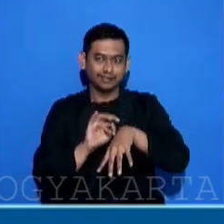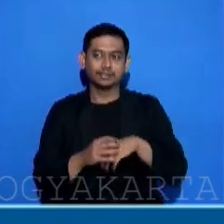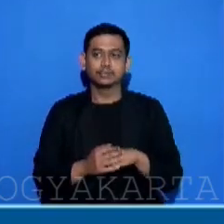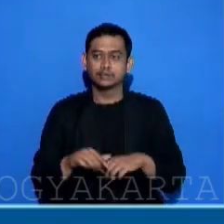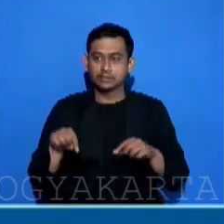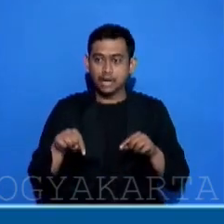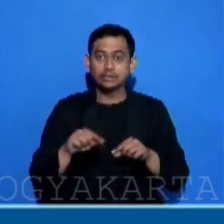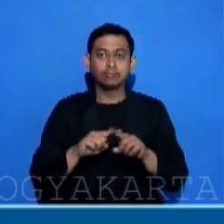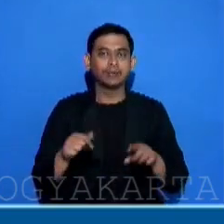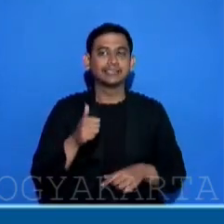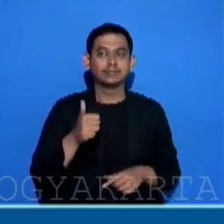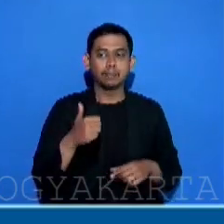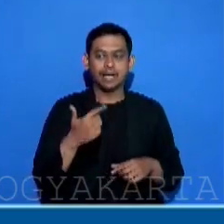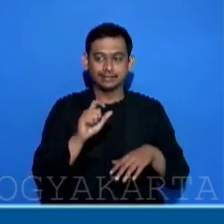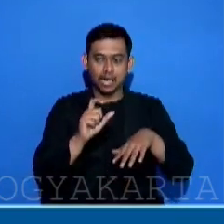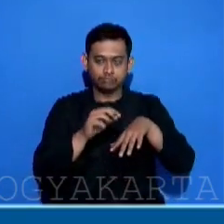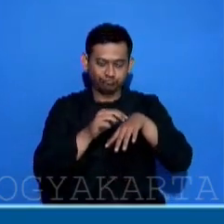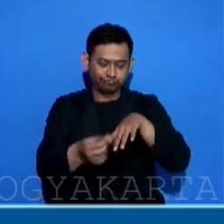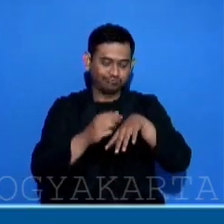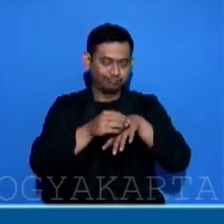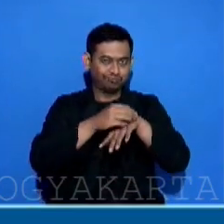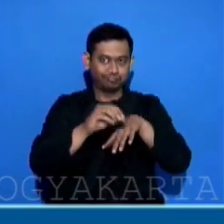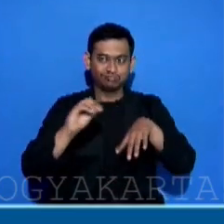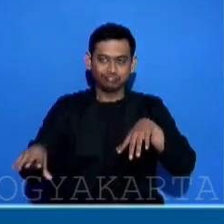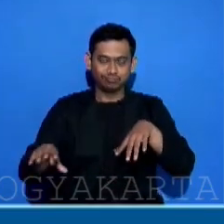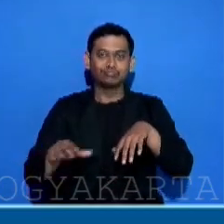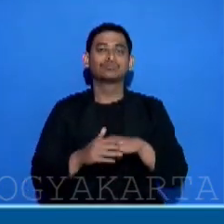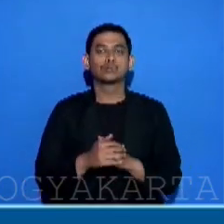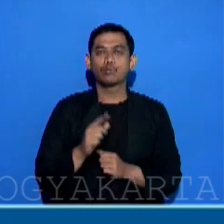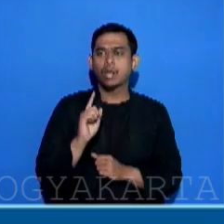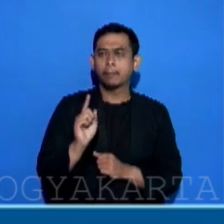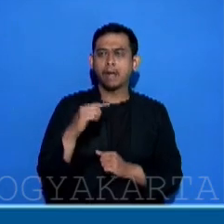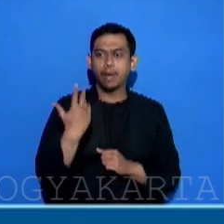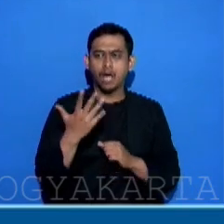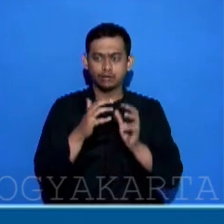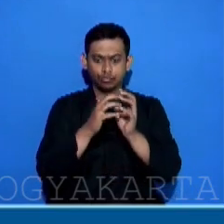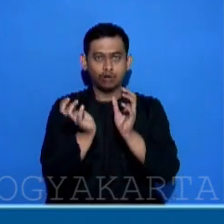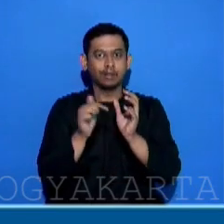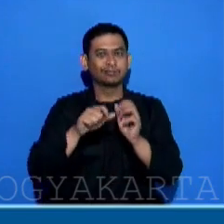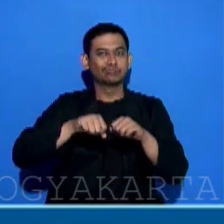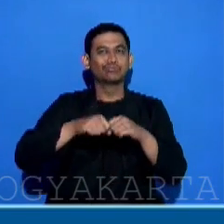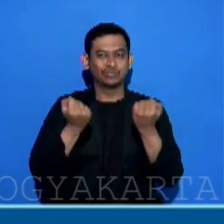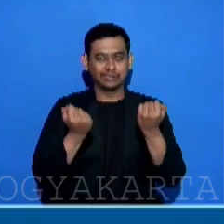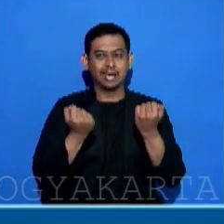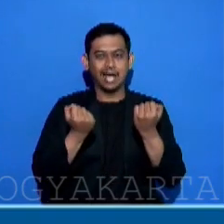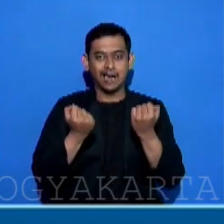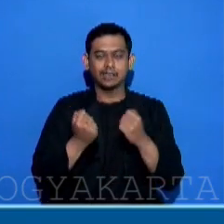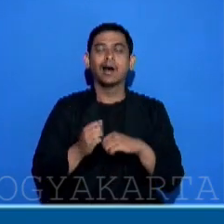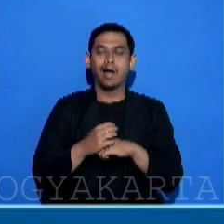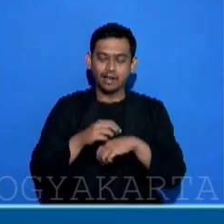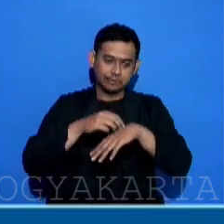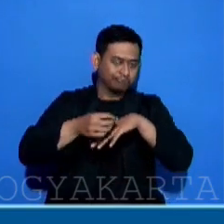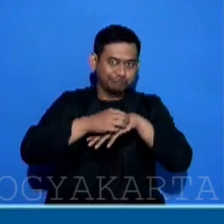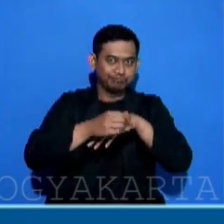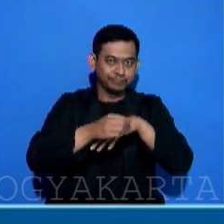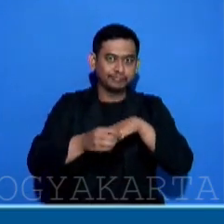awekani Kani metani mboko setunggal menawi wonten taneman kembangkol ingkang risak sagedipun sulam taneman ingkang Enggal